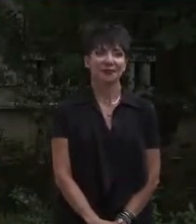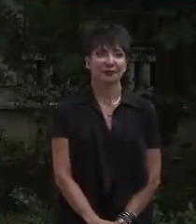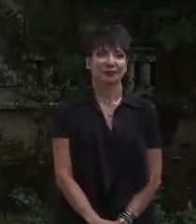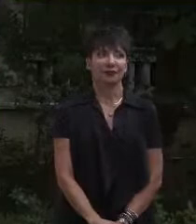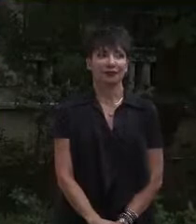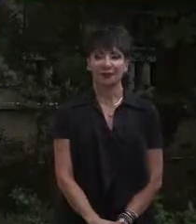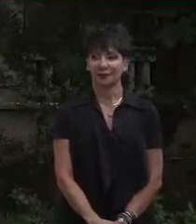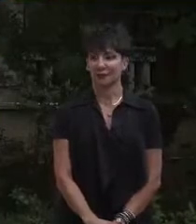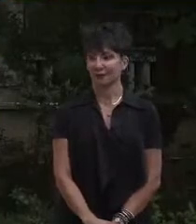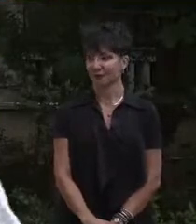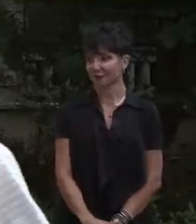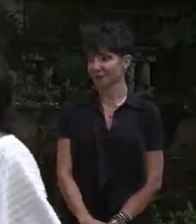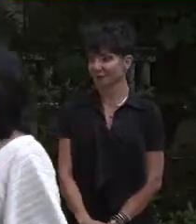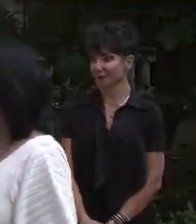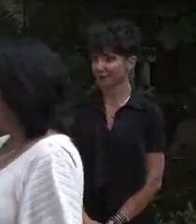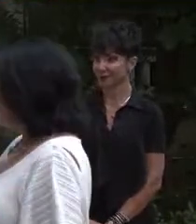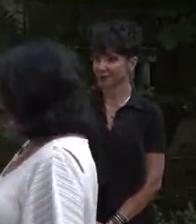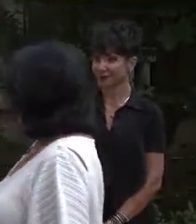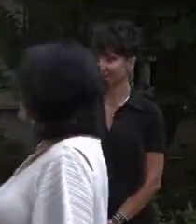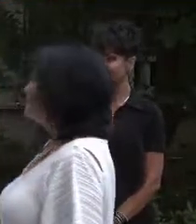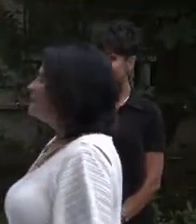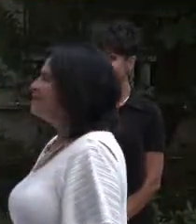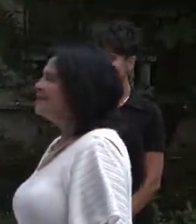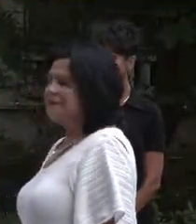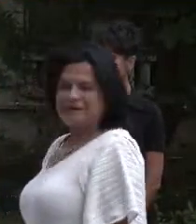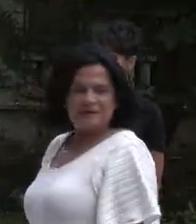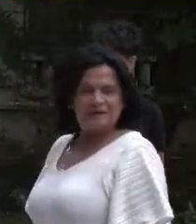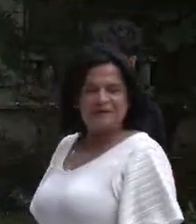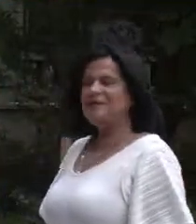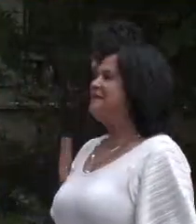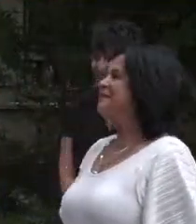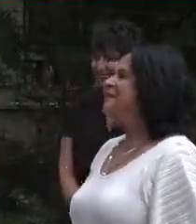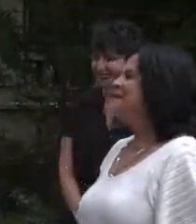Ένα, δύο, τρία. Προδείς, κυρία Κασαλάν. Ωραία.